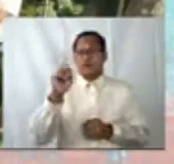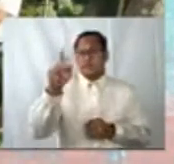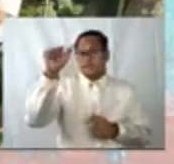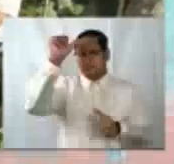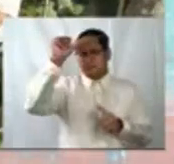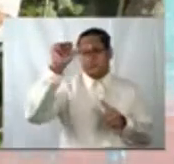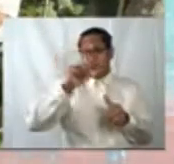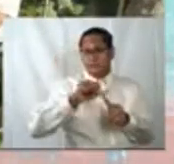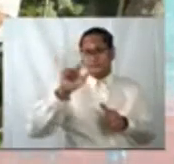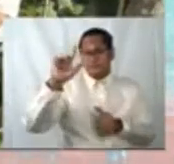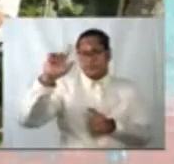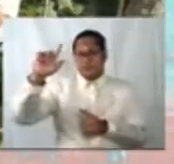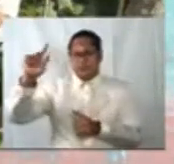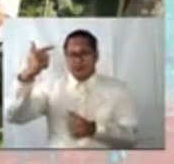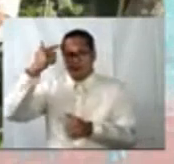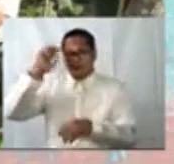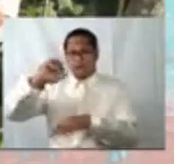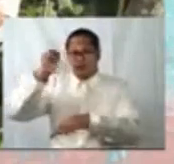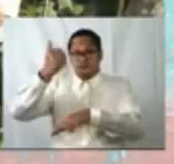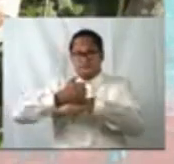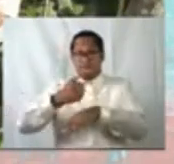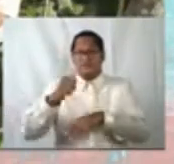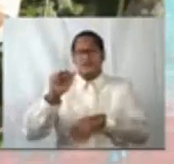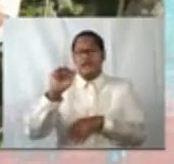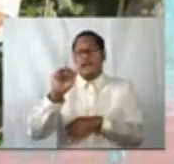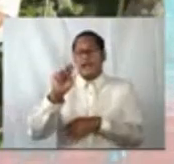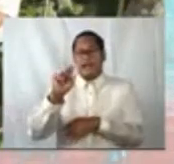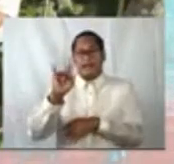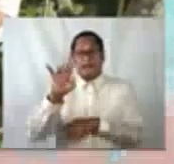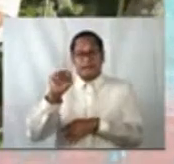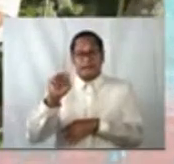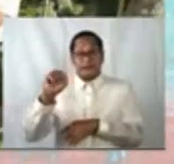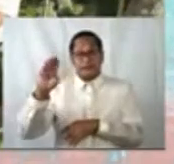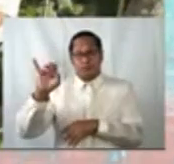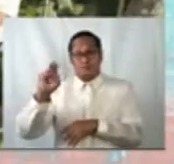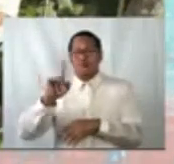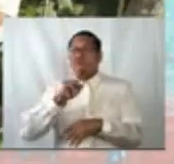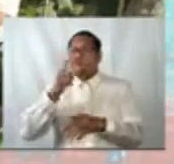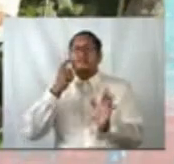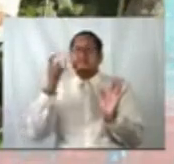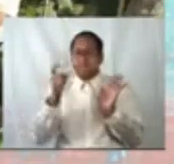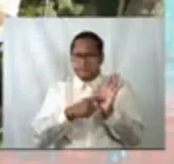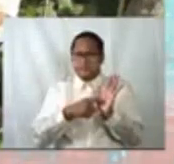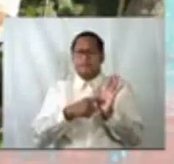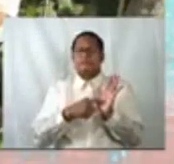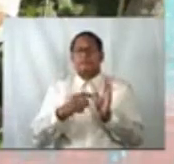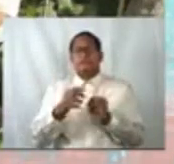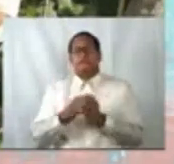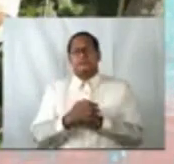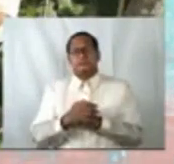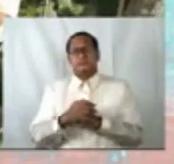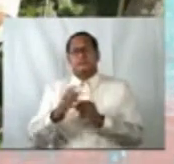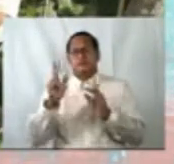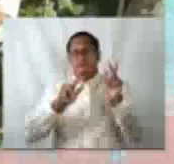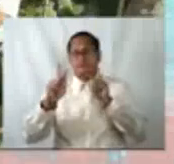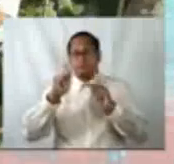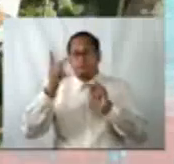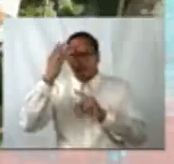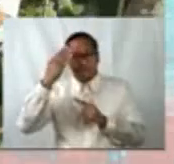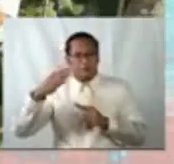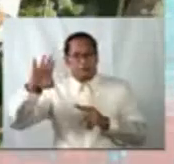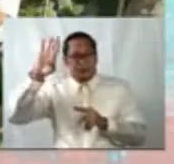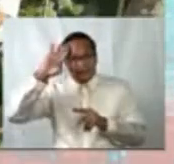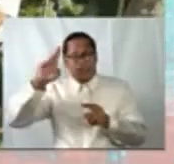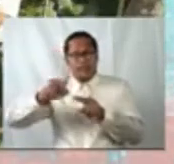na itinatag ni Andres Bonifacio, ito'y kinilala nung una ng mga tao sa Cavite at sa ibang lugar